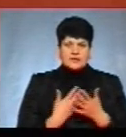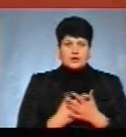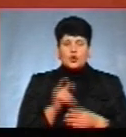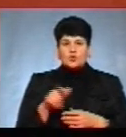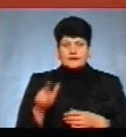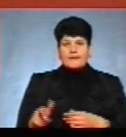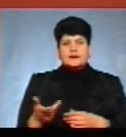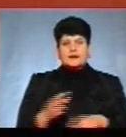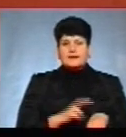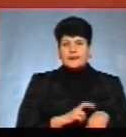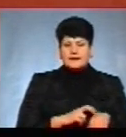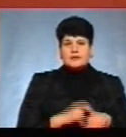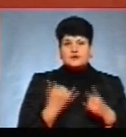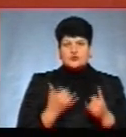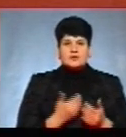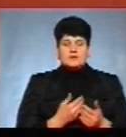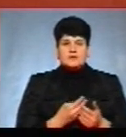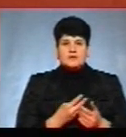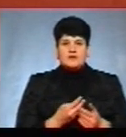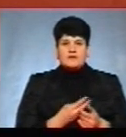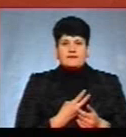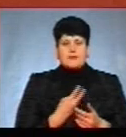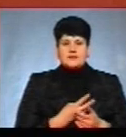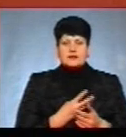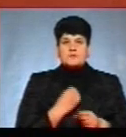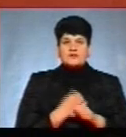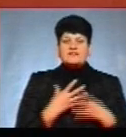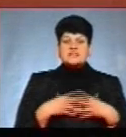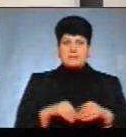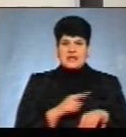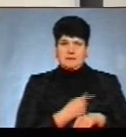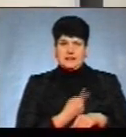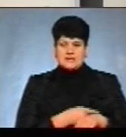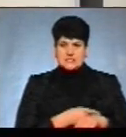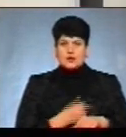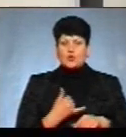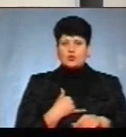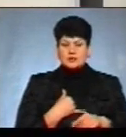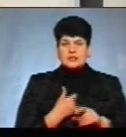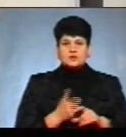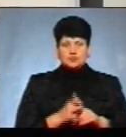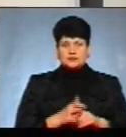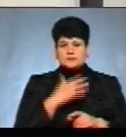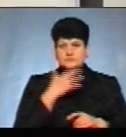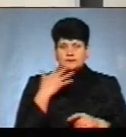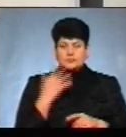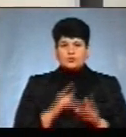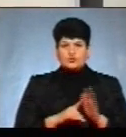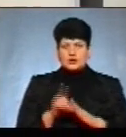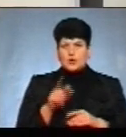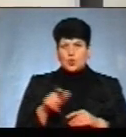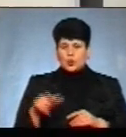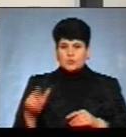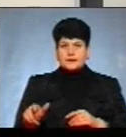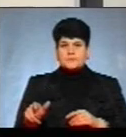людей, лікарів, які сьогодні виявили бажання працювати в сімейній медицині. І в нас, скажімо так, досить інтенсивно